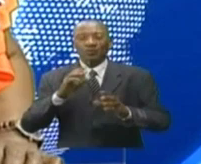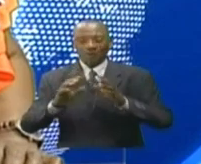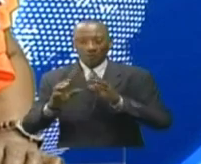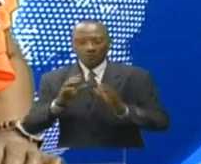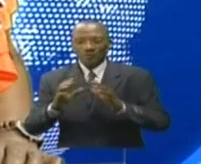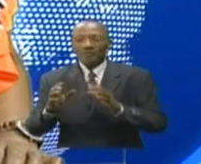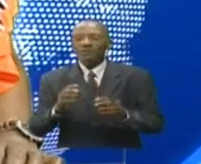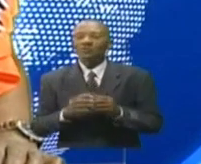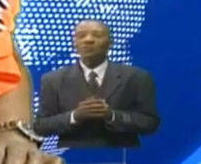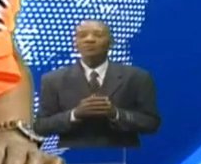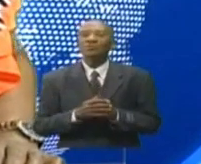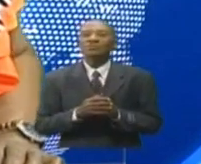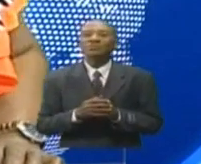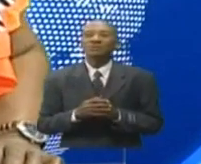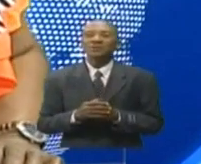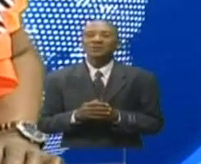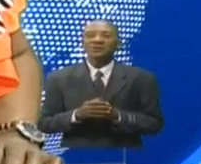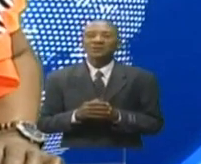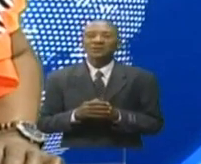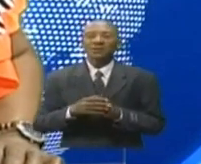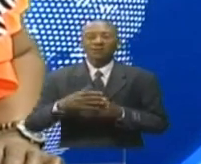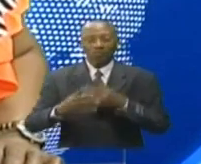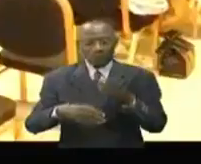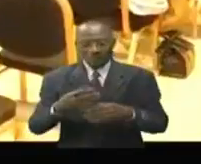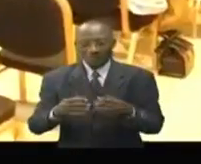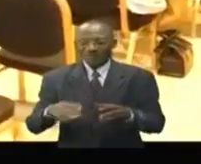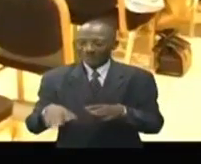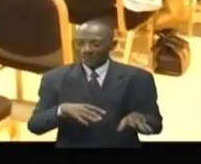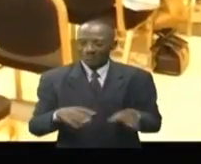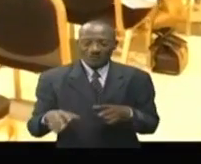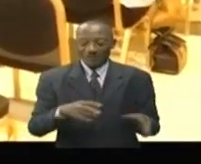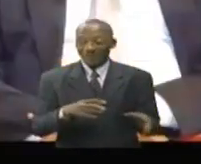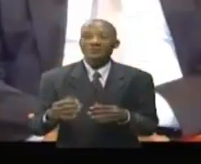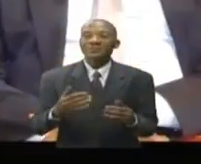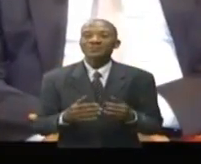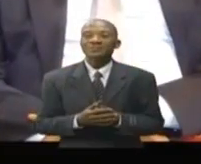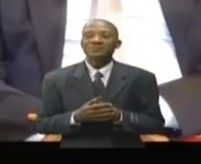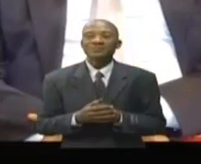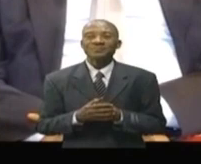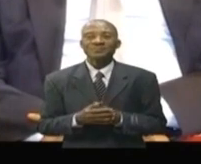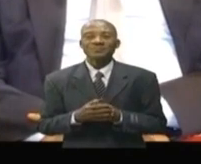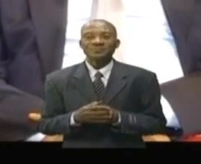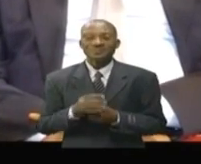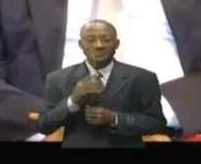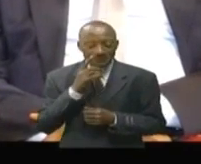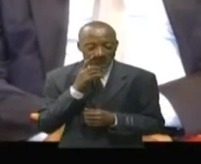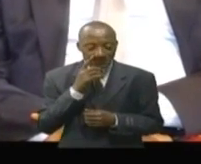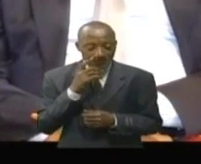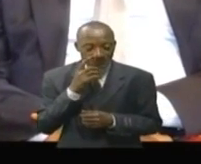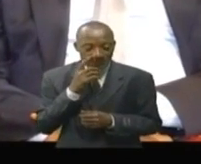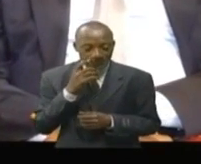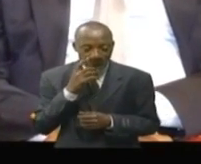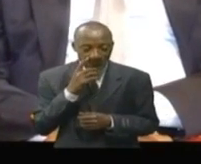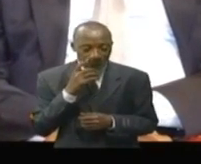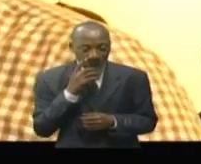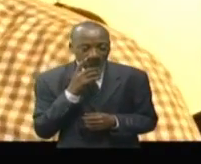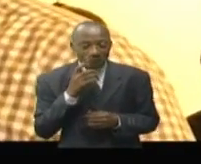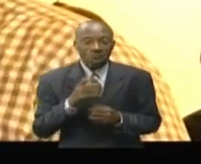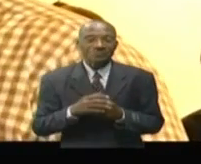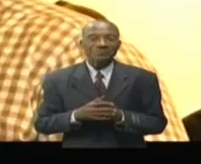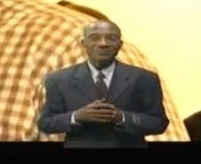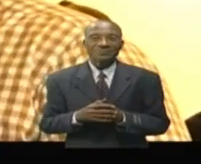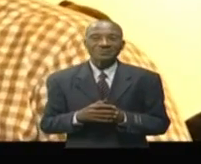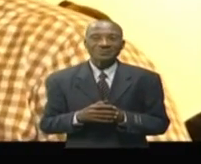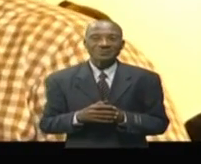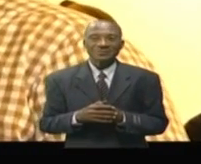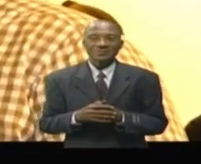thématique consacrée à l'humour et à la musique. Edith Chala. L'humour et le rire qui l'engraissent sont aussi thérapeutiques. Avoir